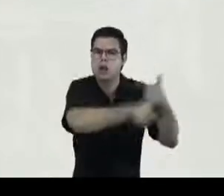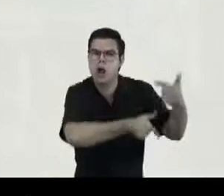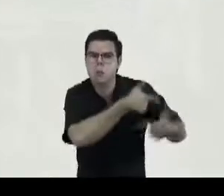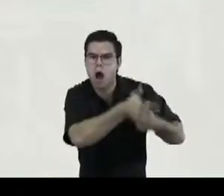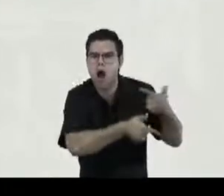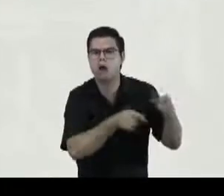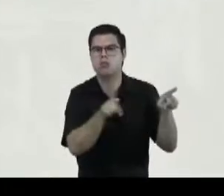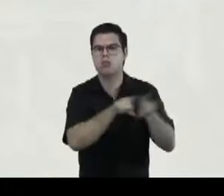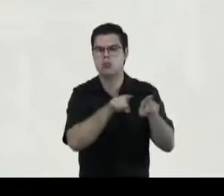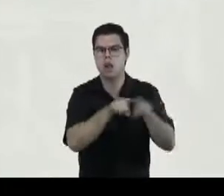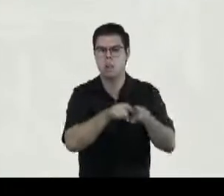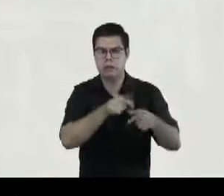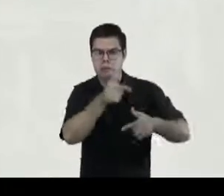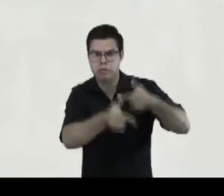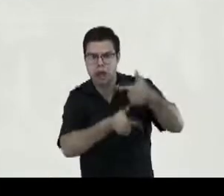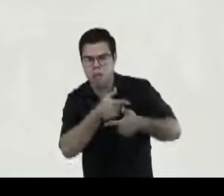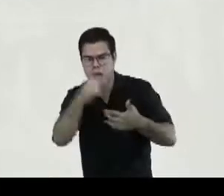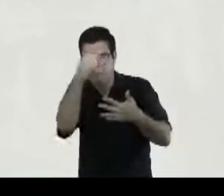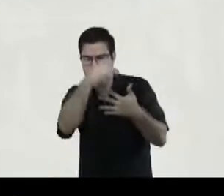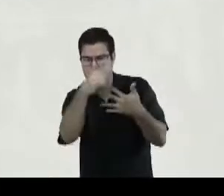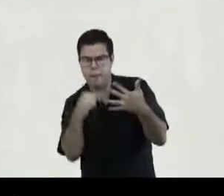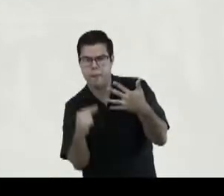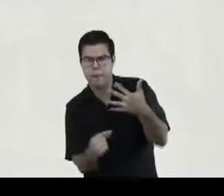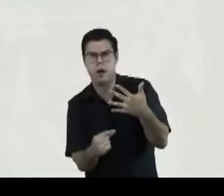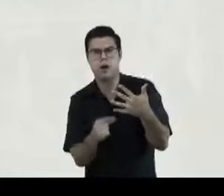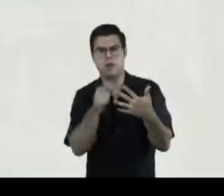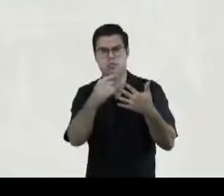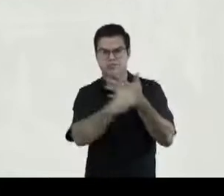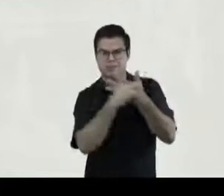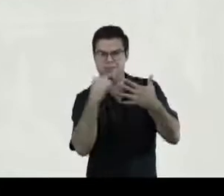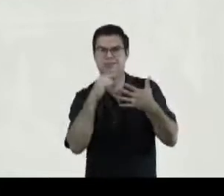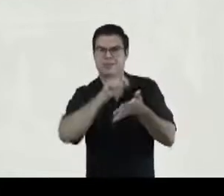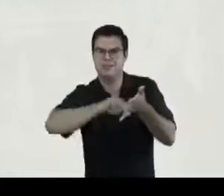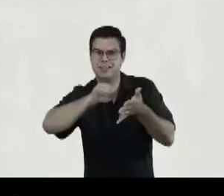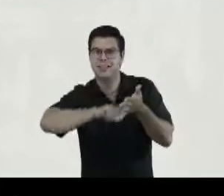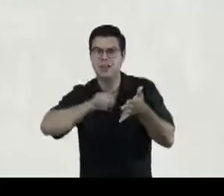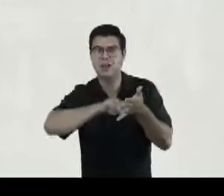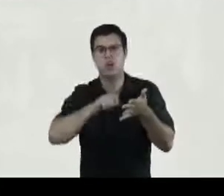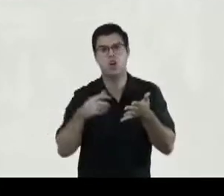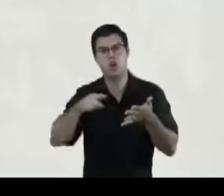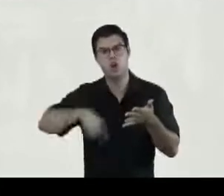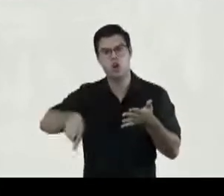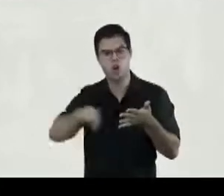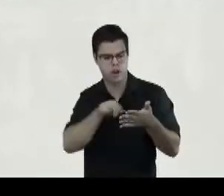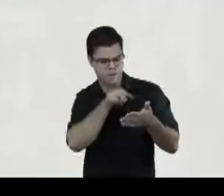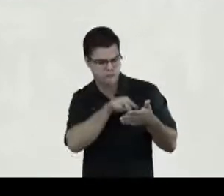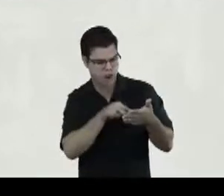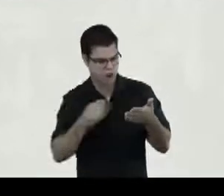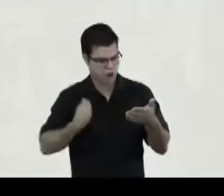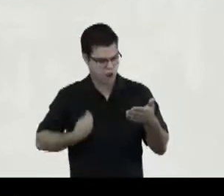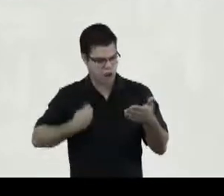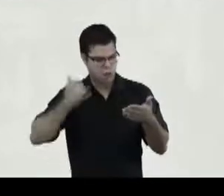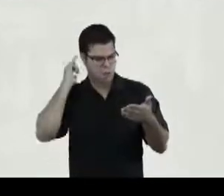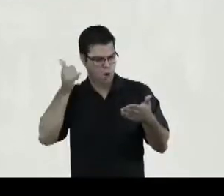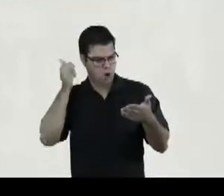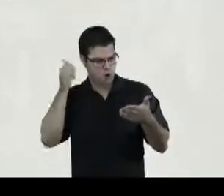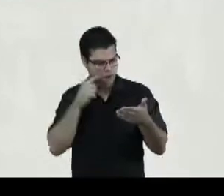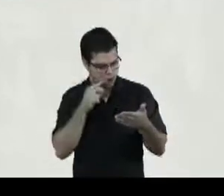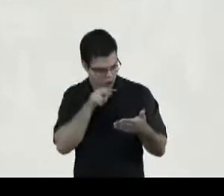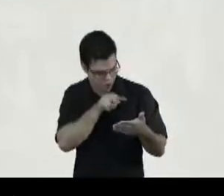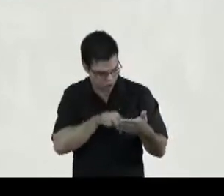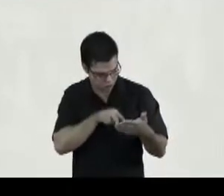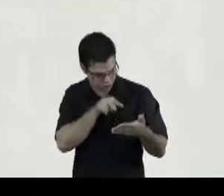auteur. Et donc, on lit, en fait, les bibliographies papier. Donc, elles ont, il me semble, un